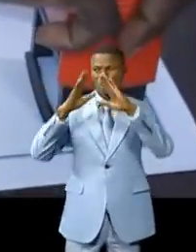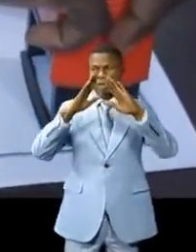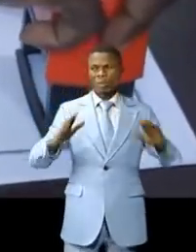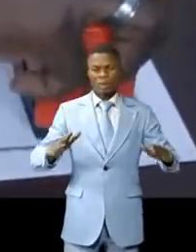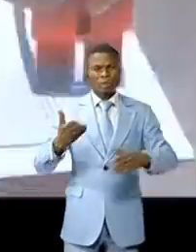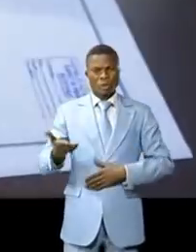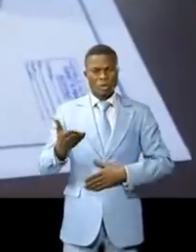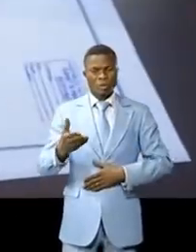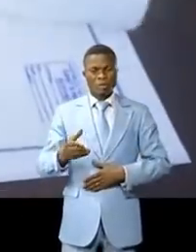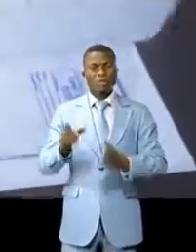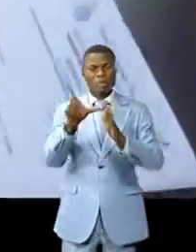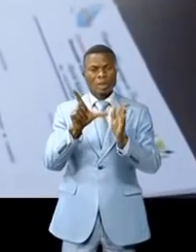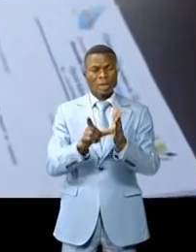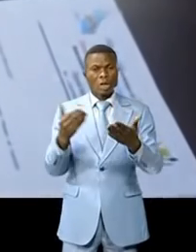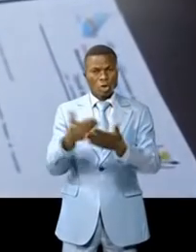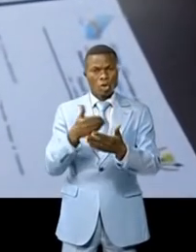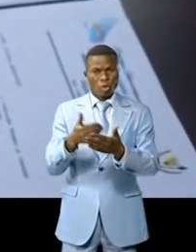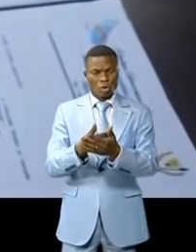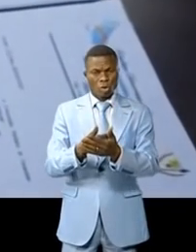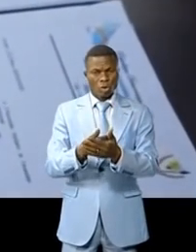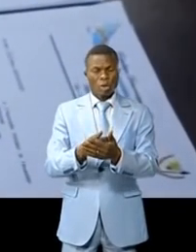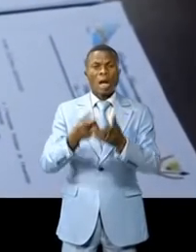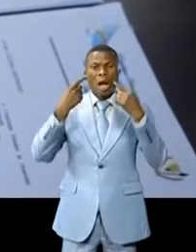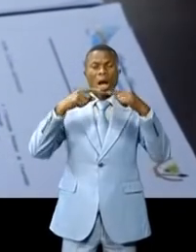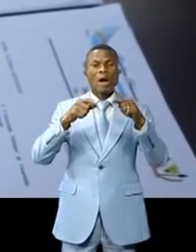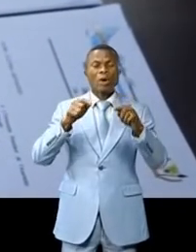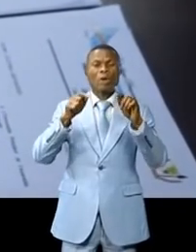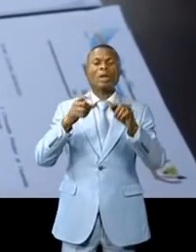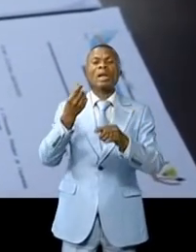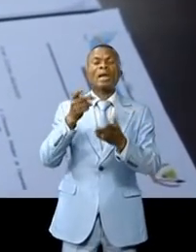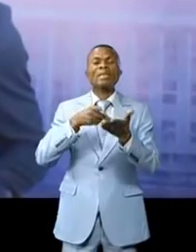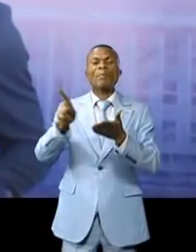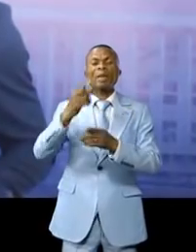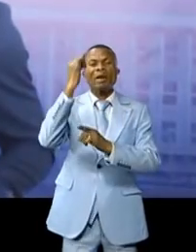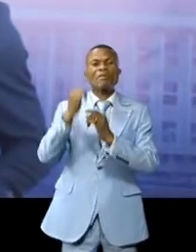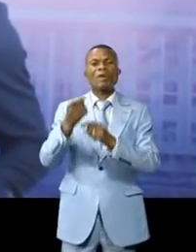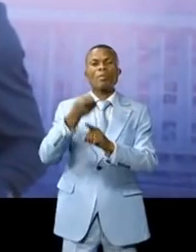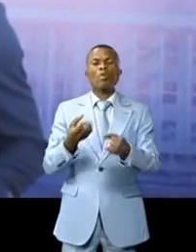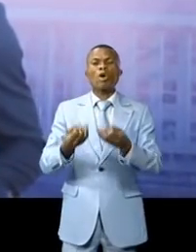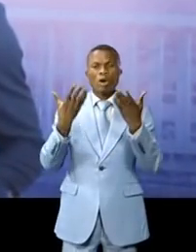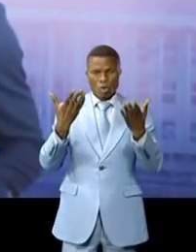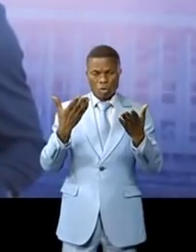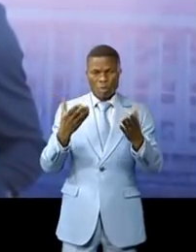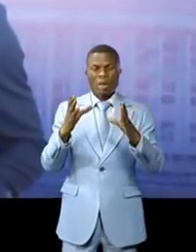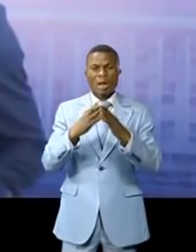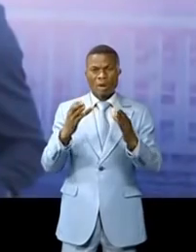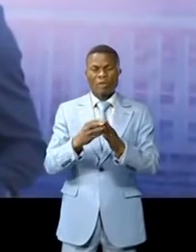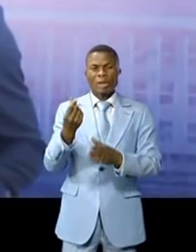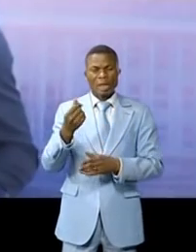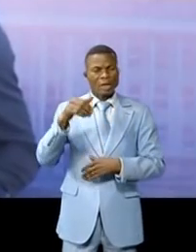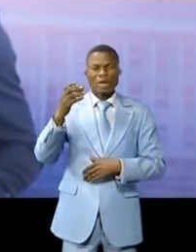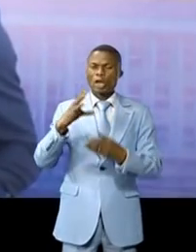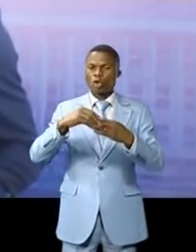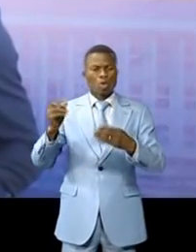présente proposition de loi innove par la fixation du loyer en monnaie nationale sans référence avec une monnaie